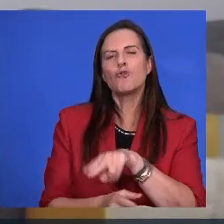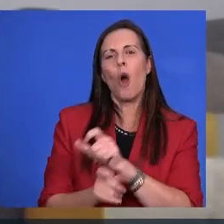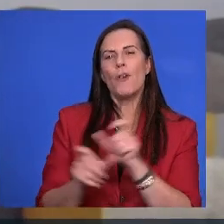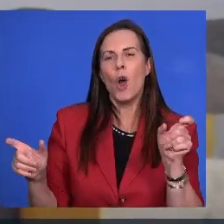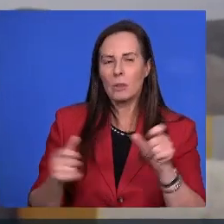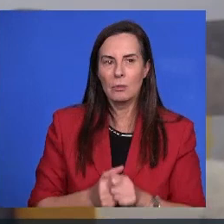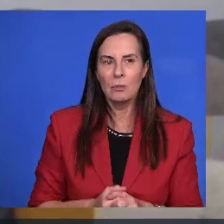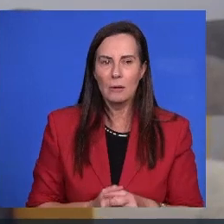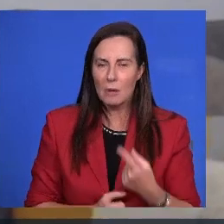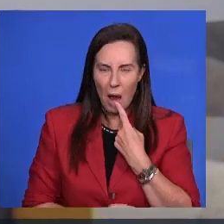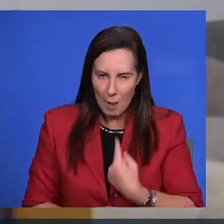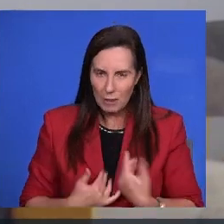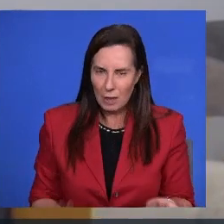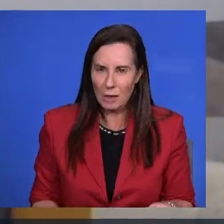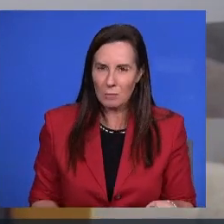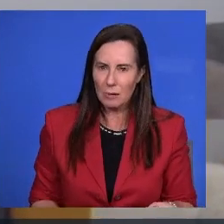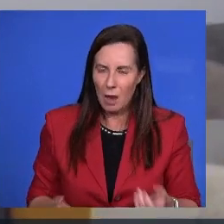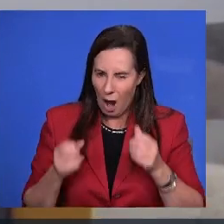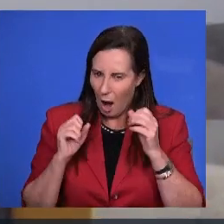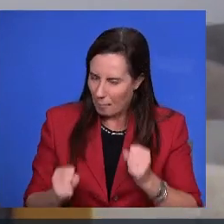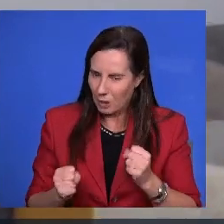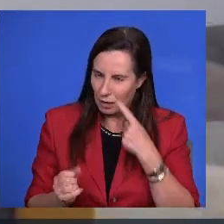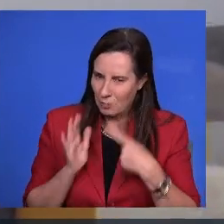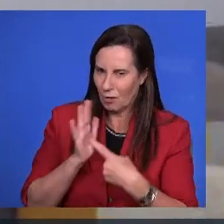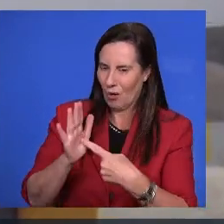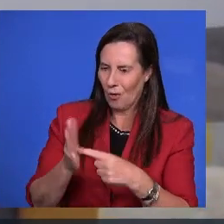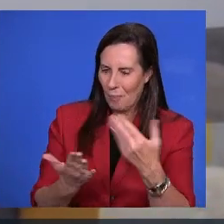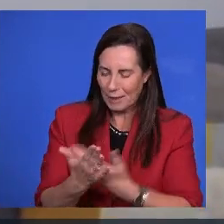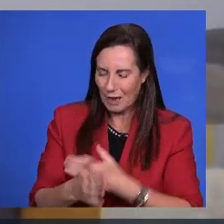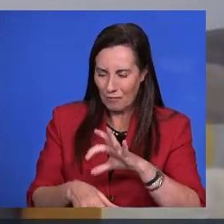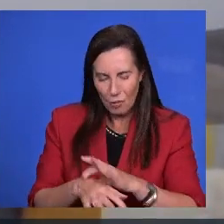לעצמי, בטוח הם יראו את המכתב מהרופאה, הם ישמעו את הסיפור